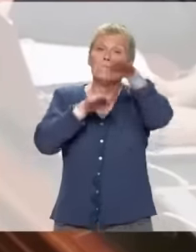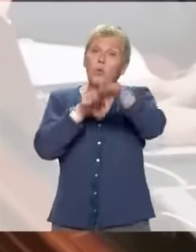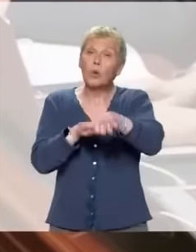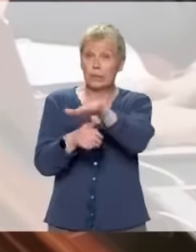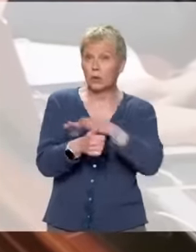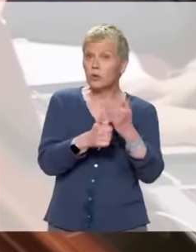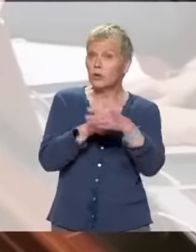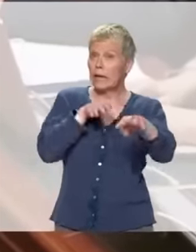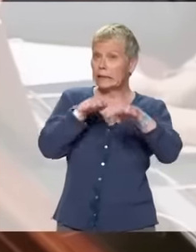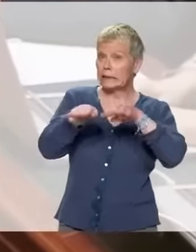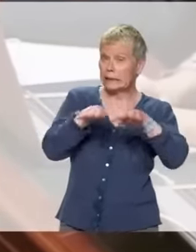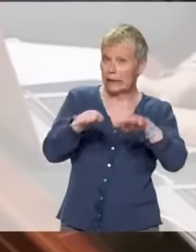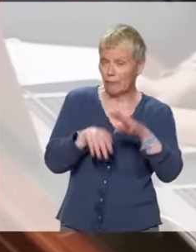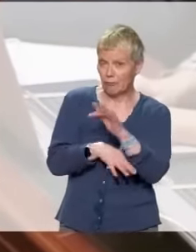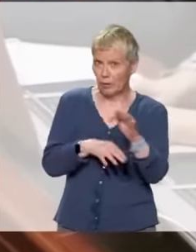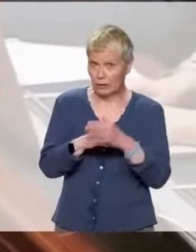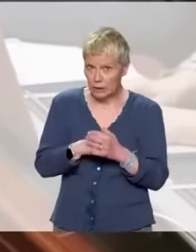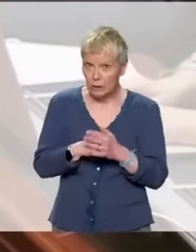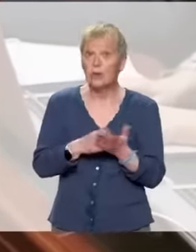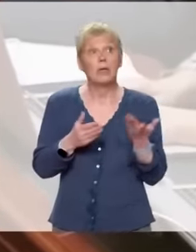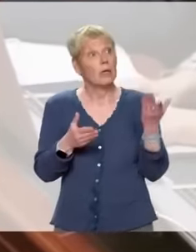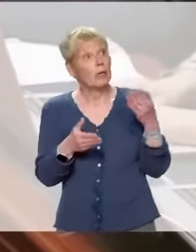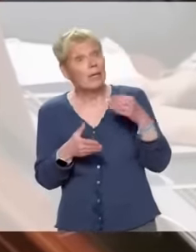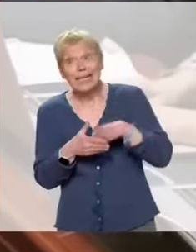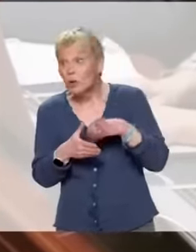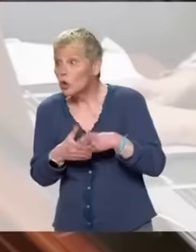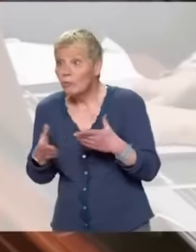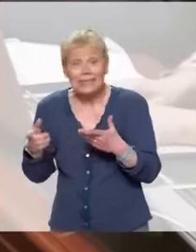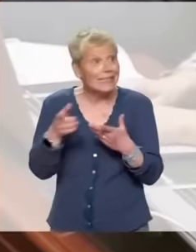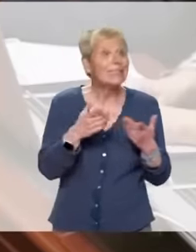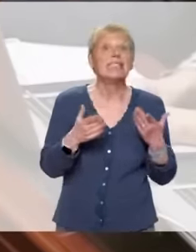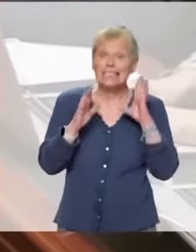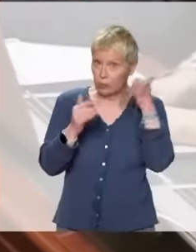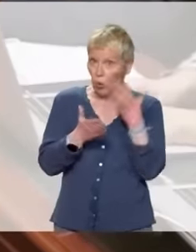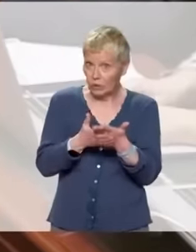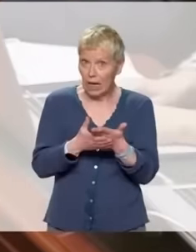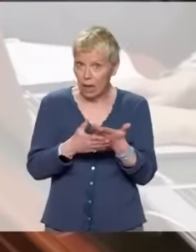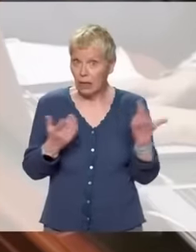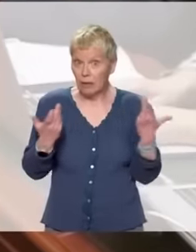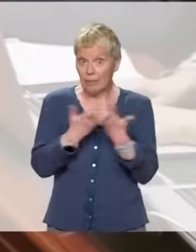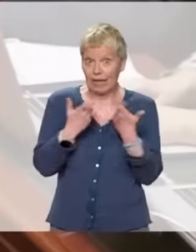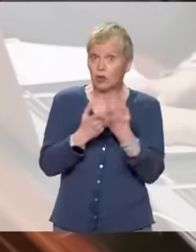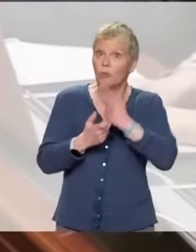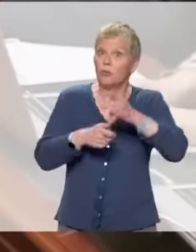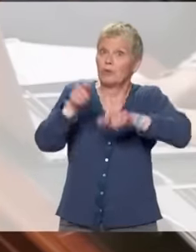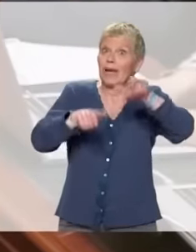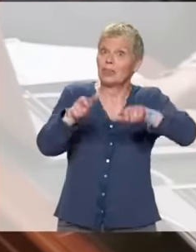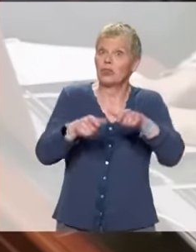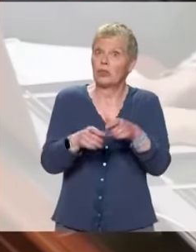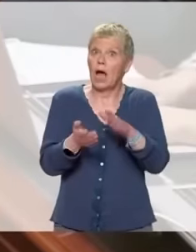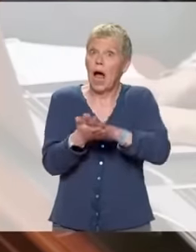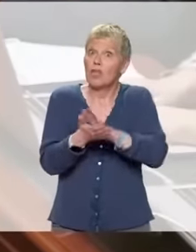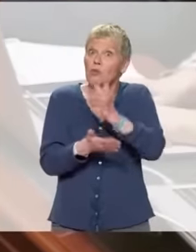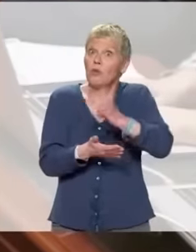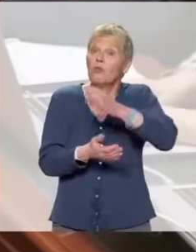auquel je suis très attaché, si je crois qu'il faut faire des économies ailleurs, c'est bien pour garantir que, face au vieillissement démographique de la population française,